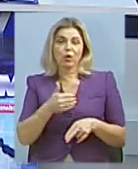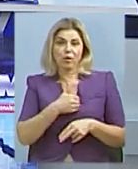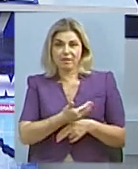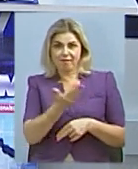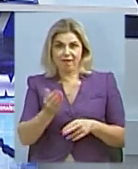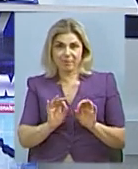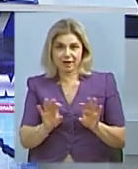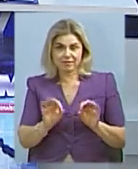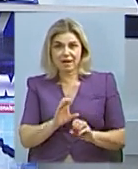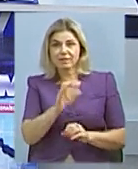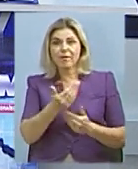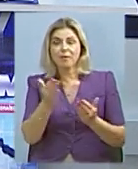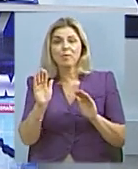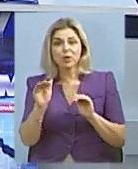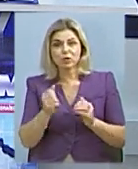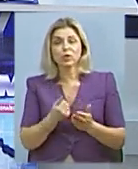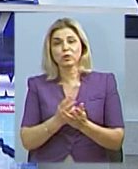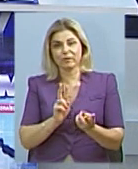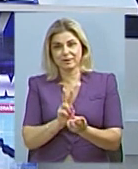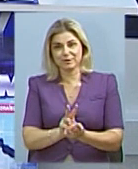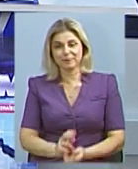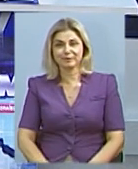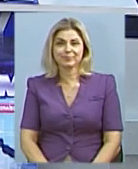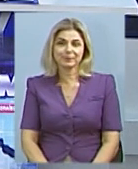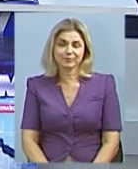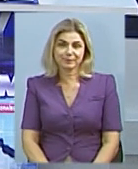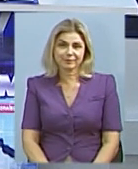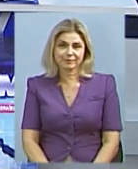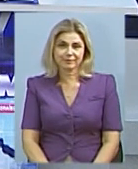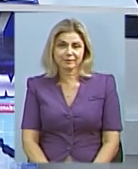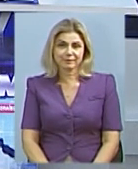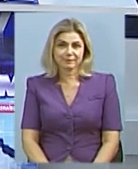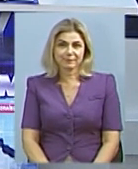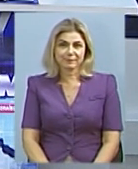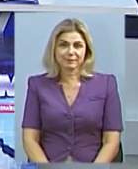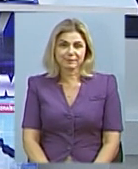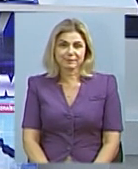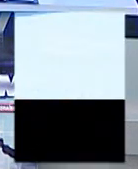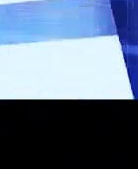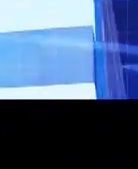розповісти. Я прощаюся з вами до наступної зустрічі та бажаю гарного завершення дня.